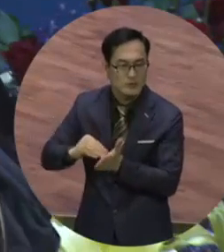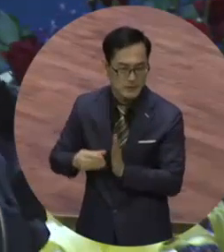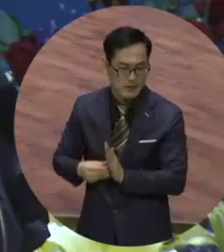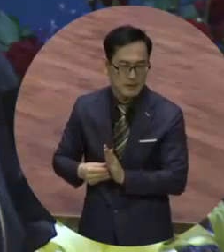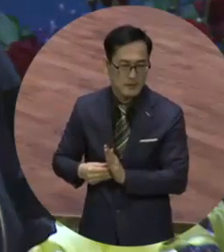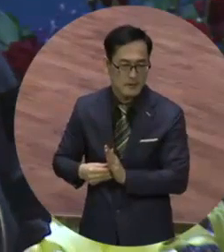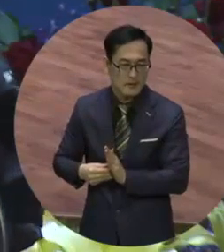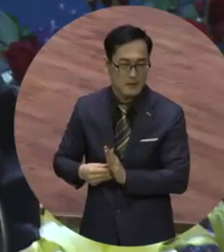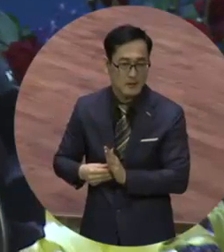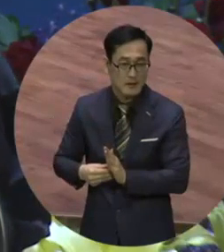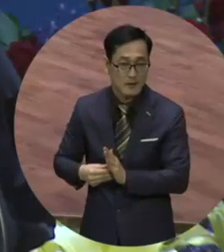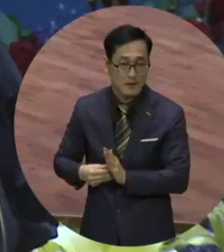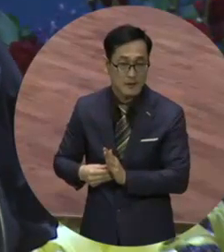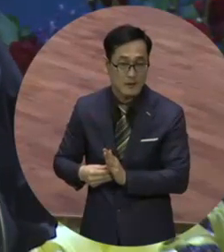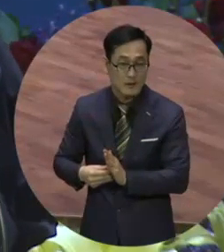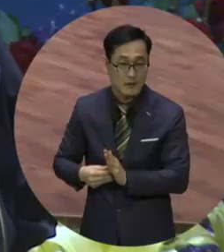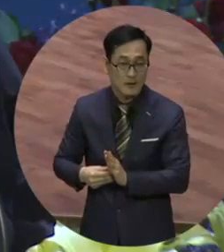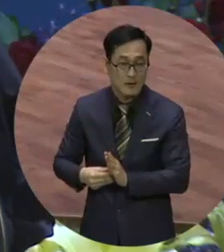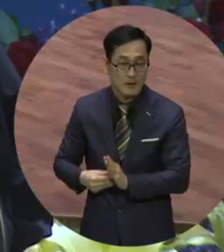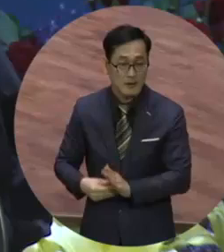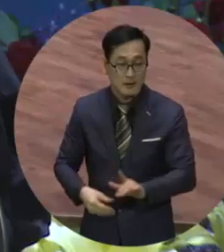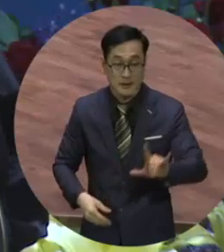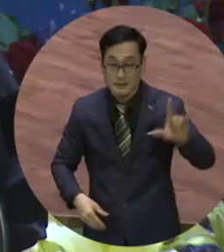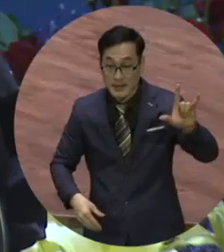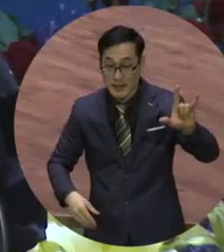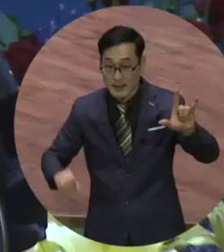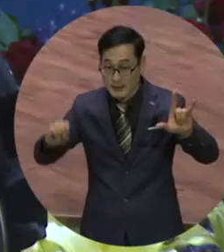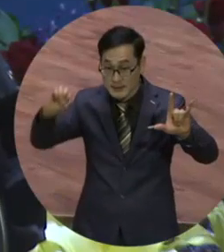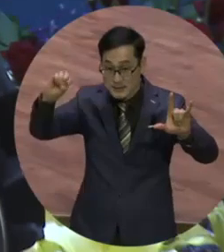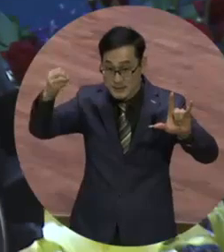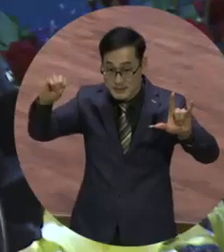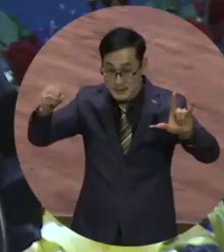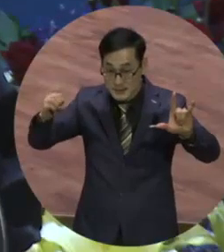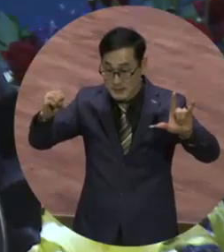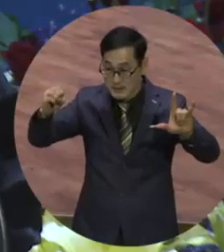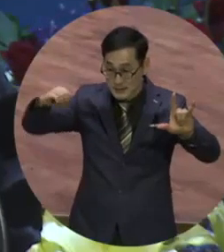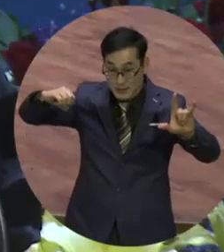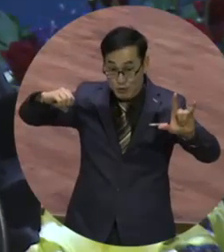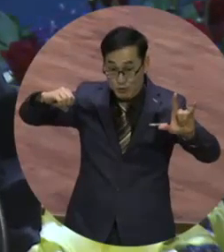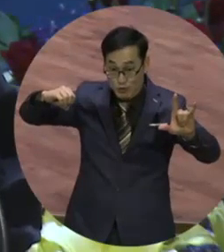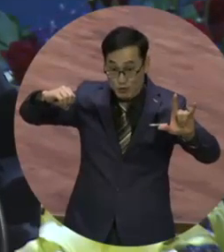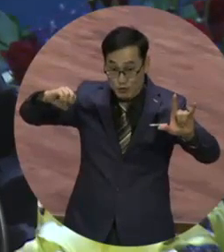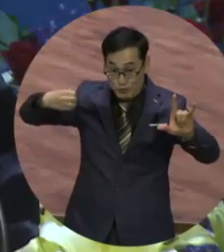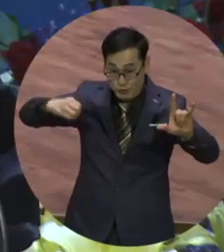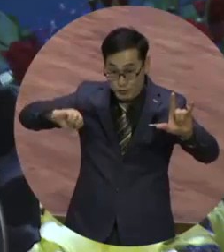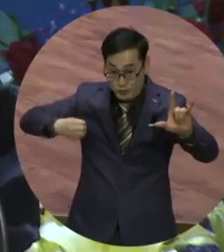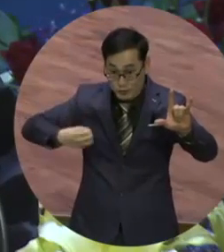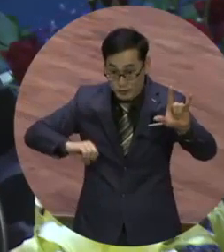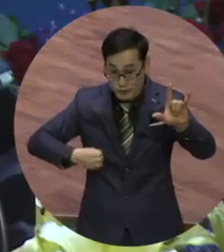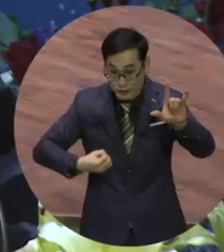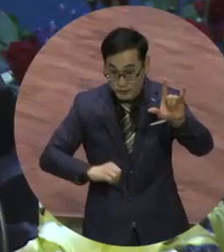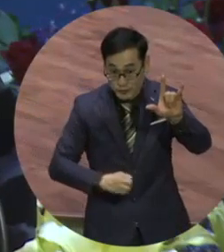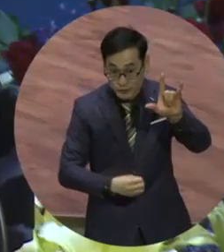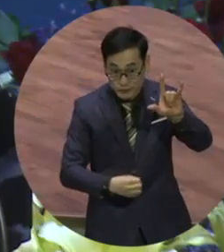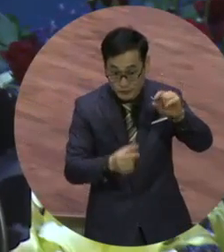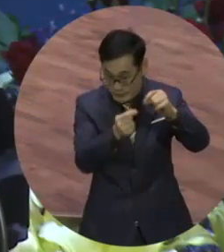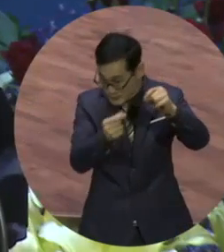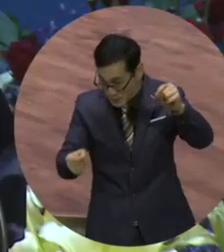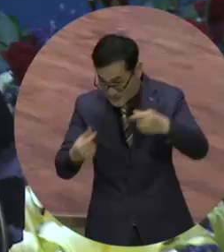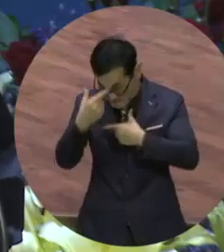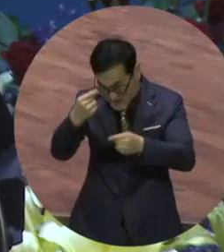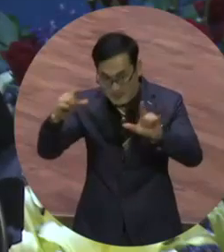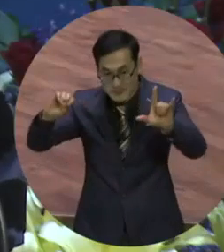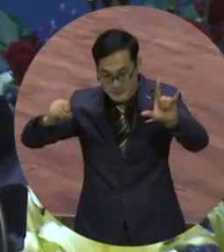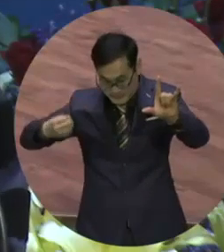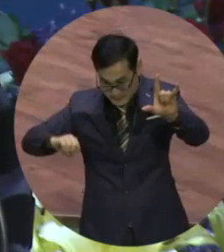이 지구가 태양을 중심으로 23.5도를 기울여서 다 거리를 맞추어서 다